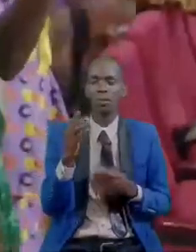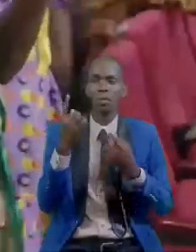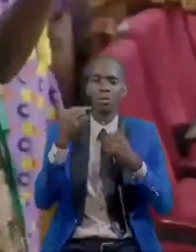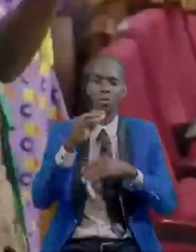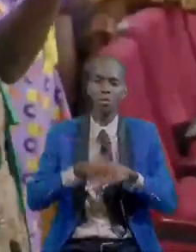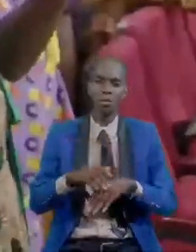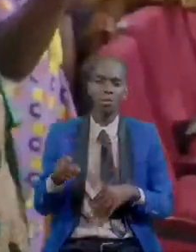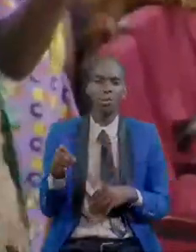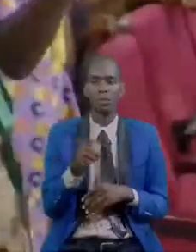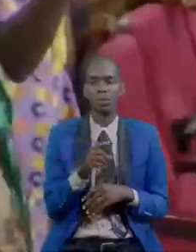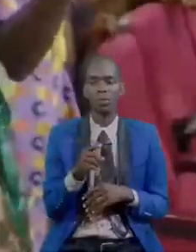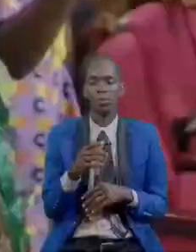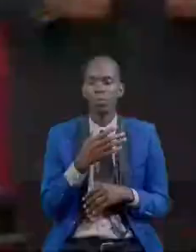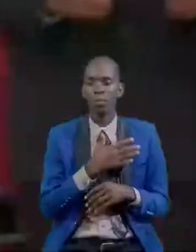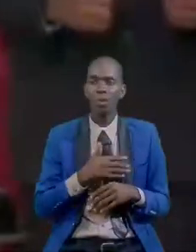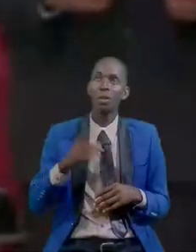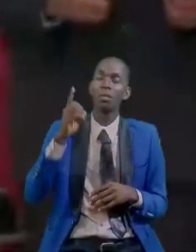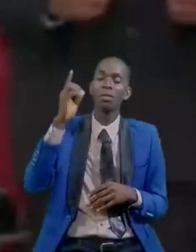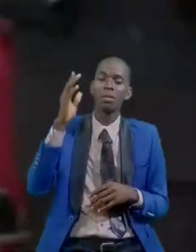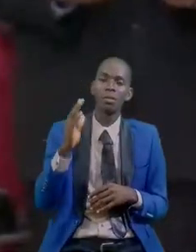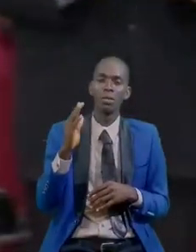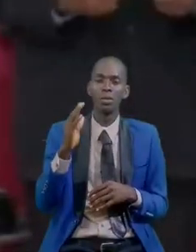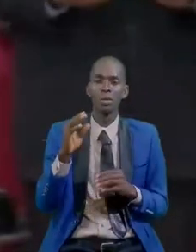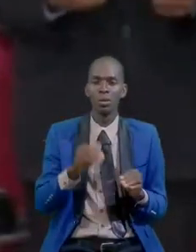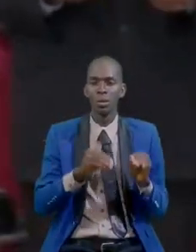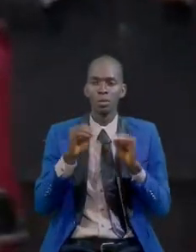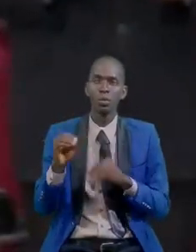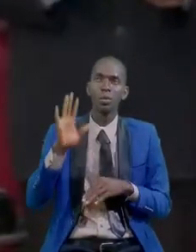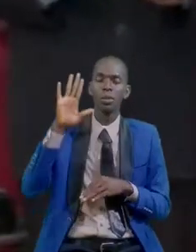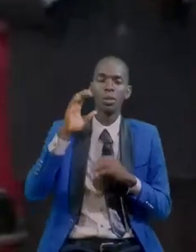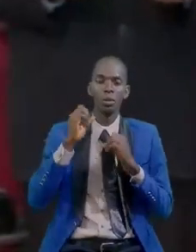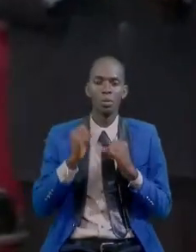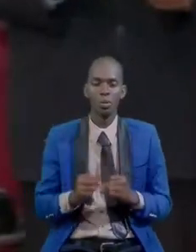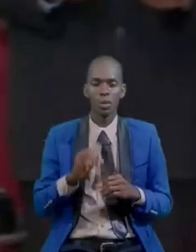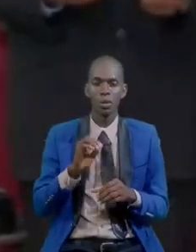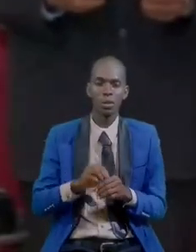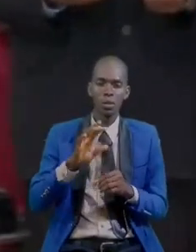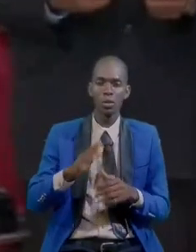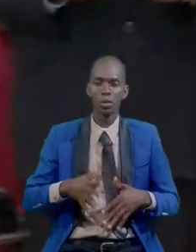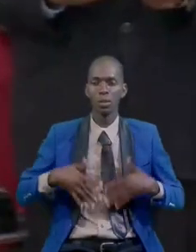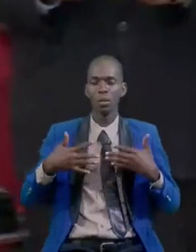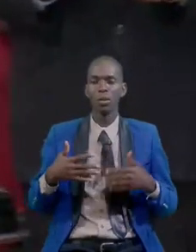compte sur toi. Et Dieu place sa puissance dans ta vie.